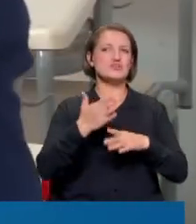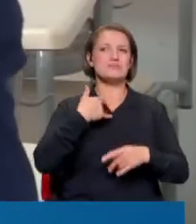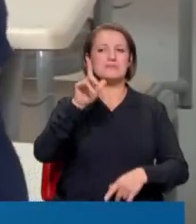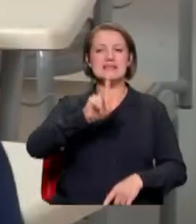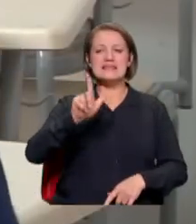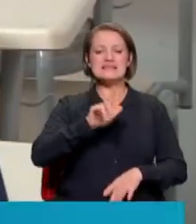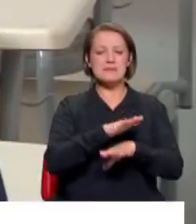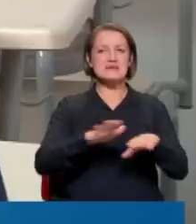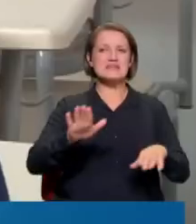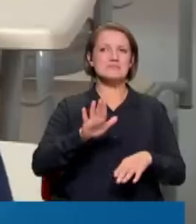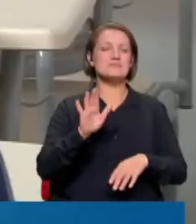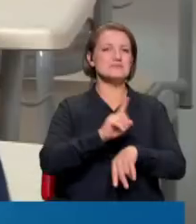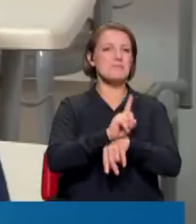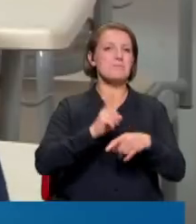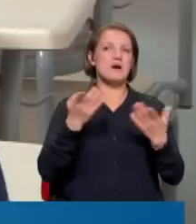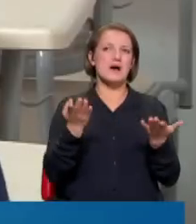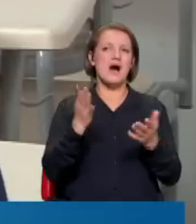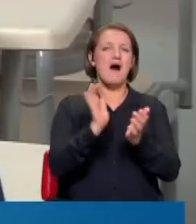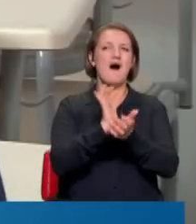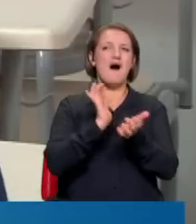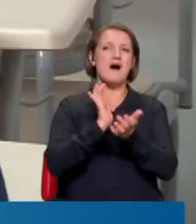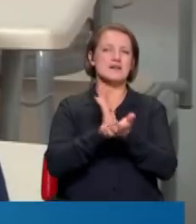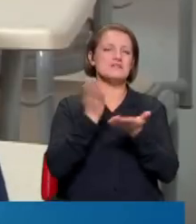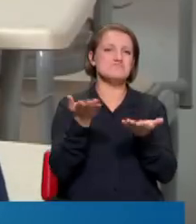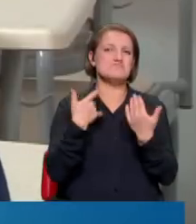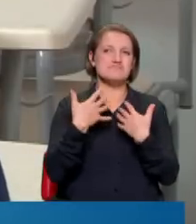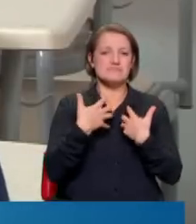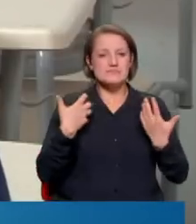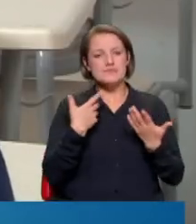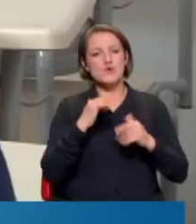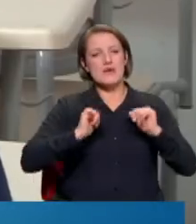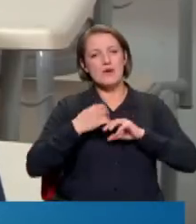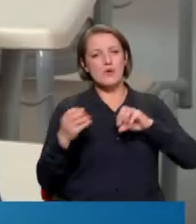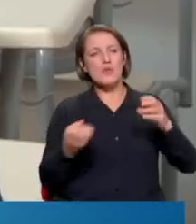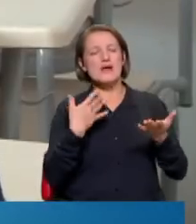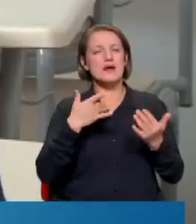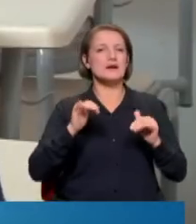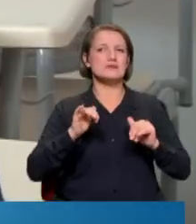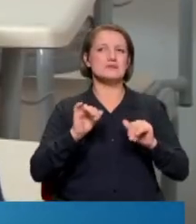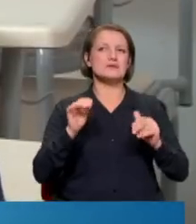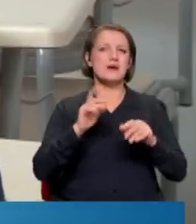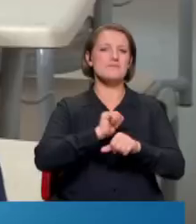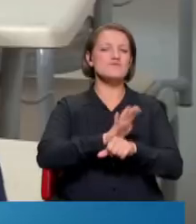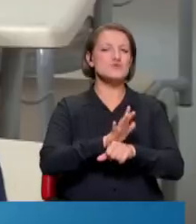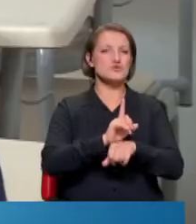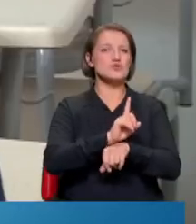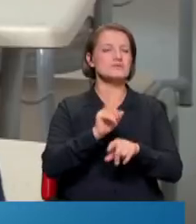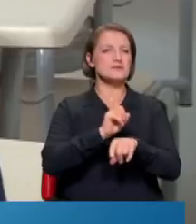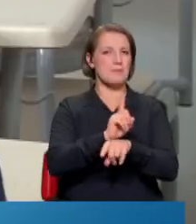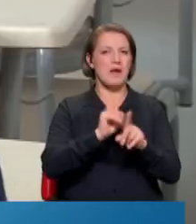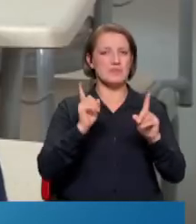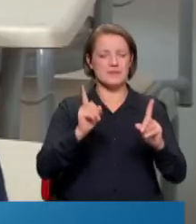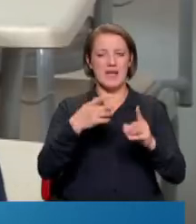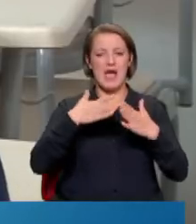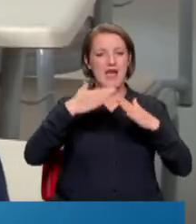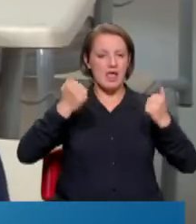videolarıyla ihtilal dönemiydi ailem çok cesaret edemedi bizi üniversitede okutmaya pandemi döneminde internette